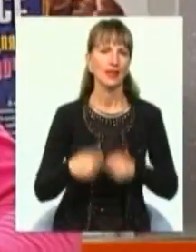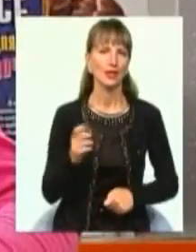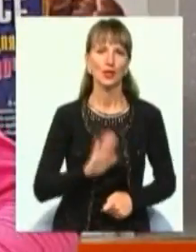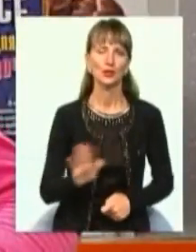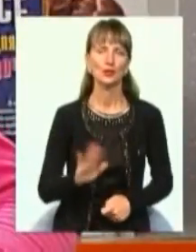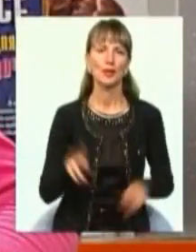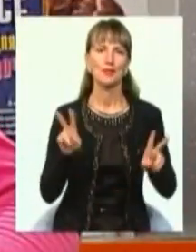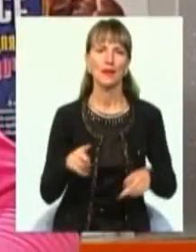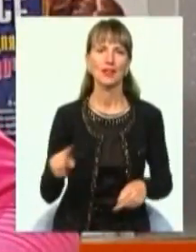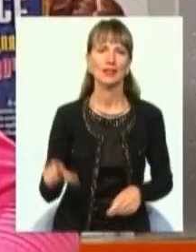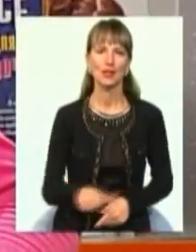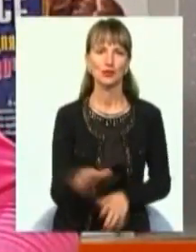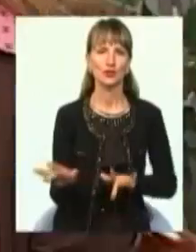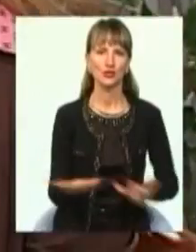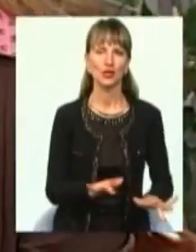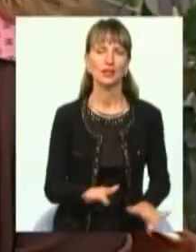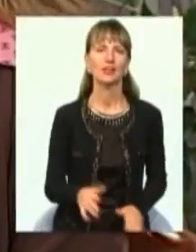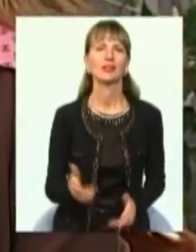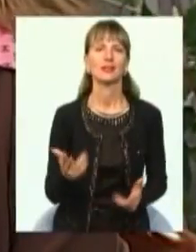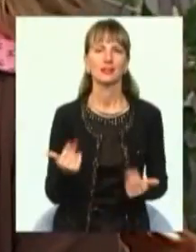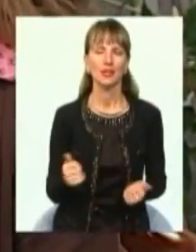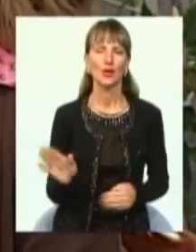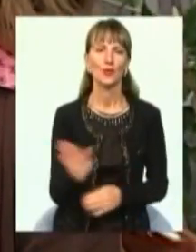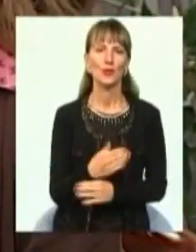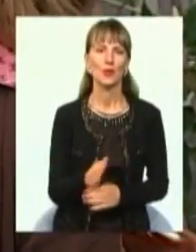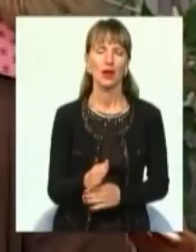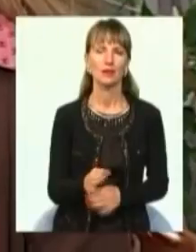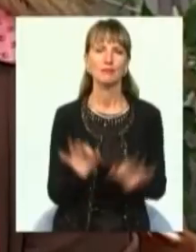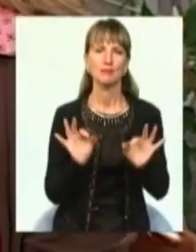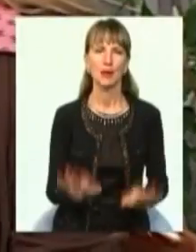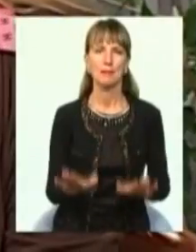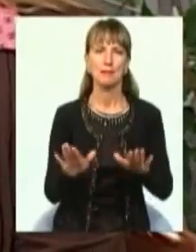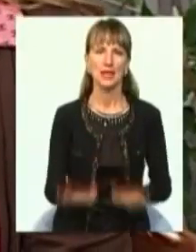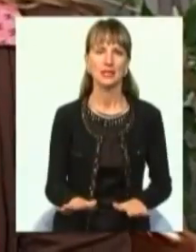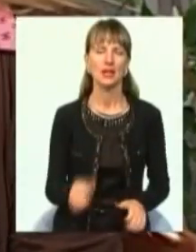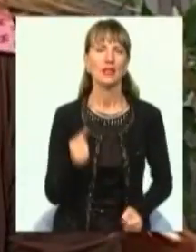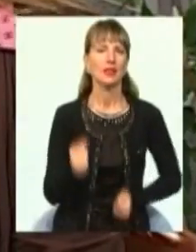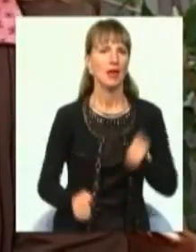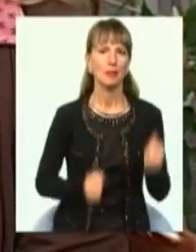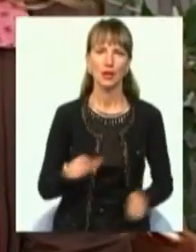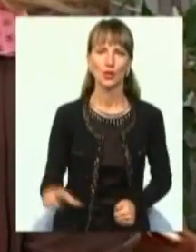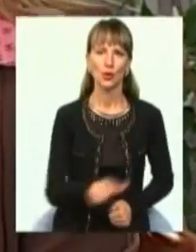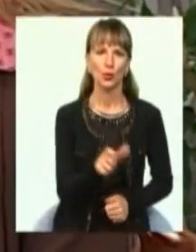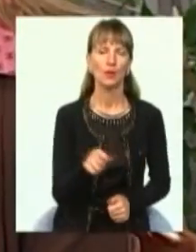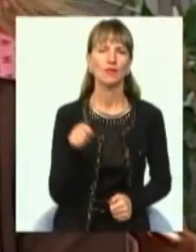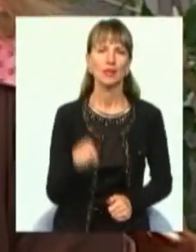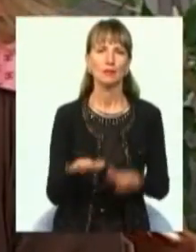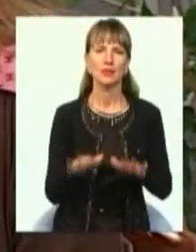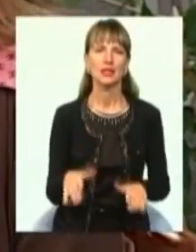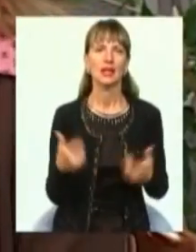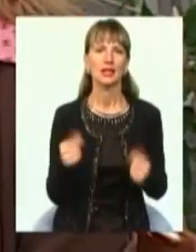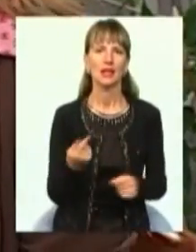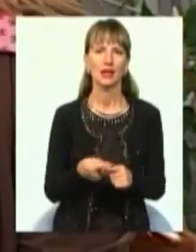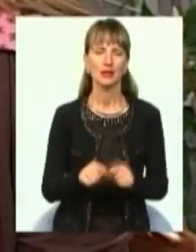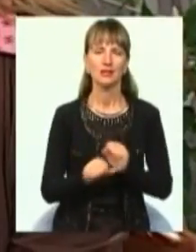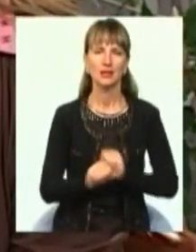Не порушуйте правила дорожнього руху. Так, гуляйте в відповідних місцях, не перебігайте дорогу у не тих місцях, де це потрібно